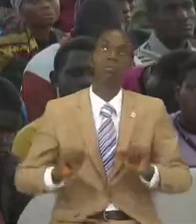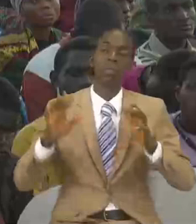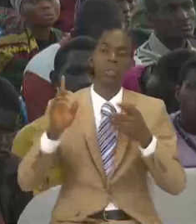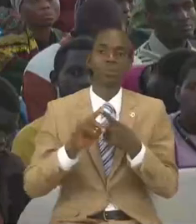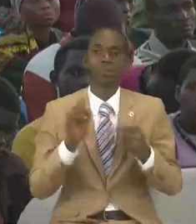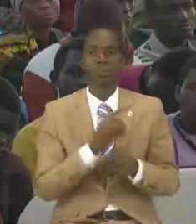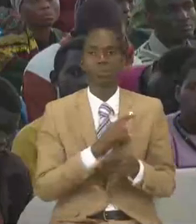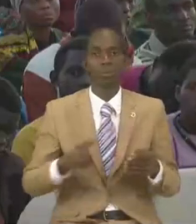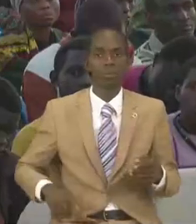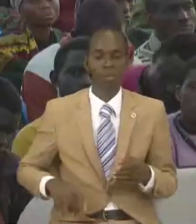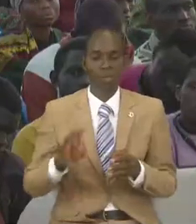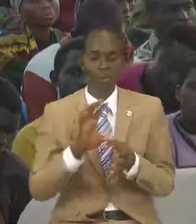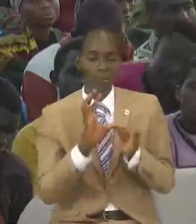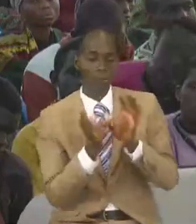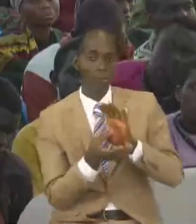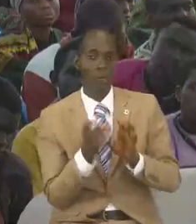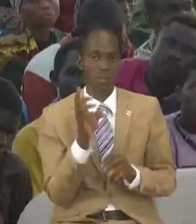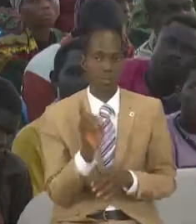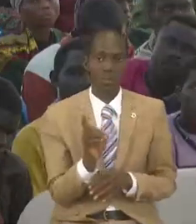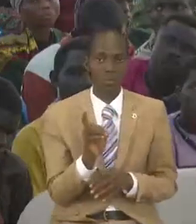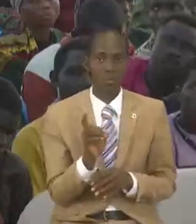engagé au Seigneur, converti,